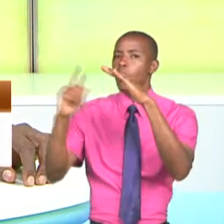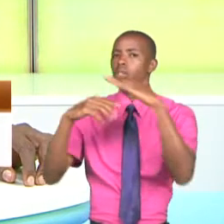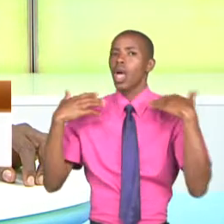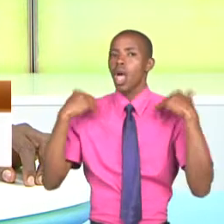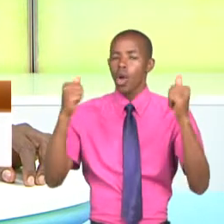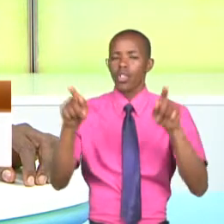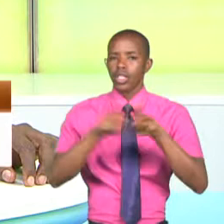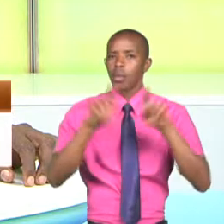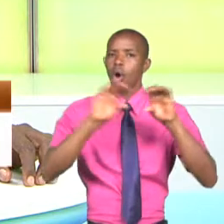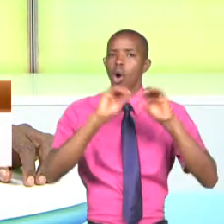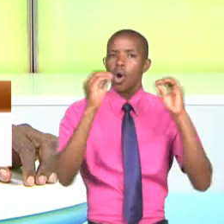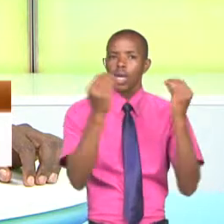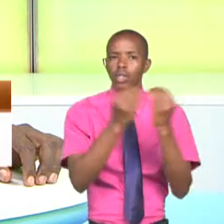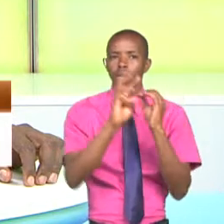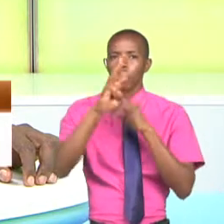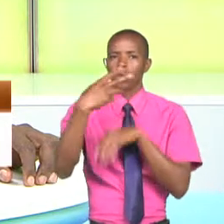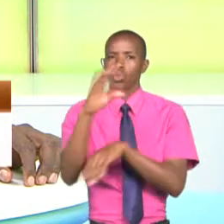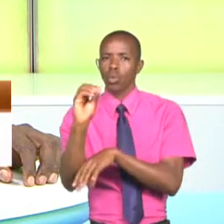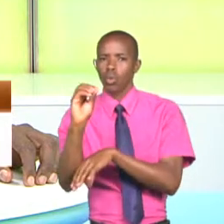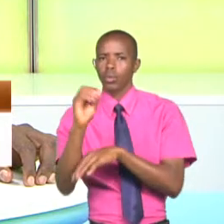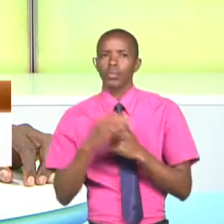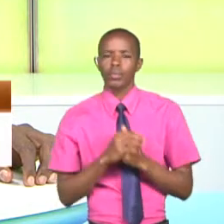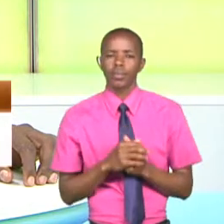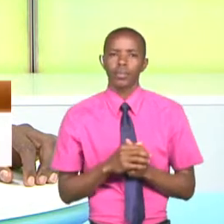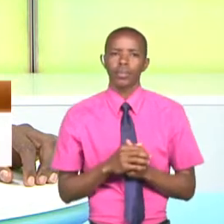na Shirika la Afya Ulimwenguni.